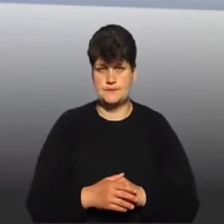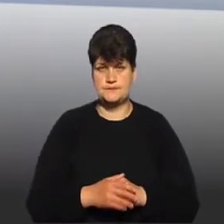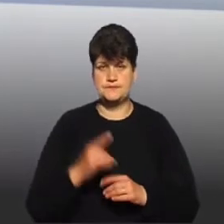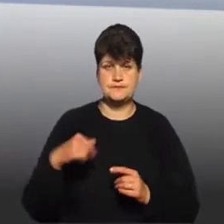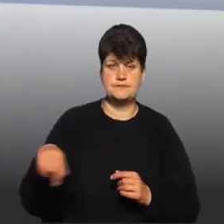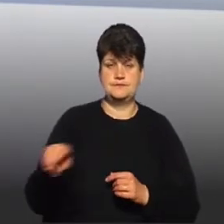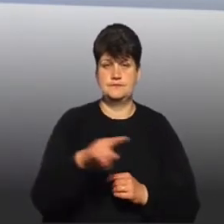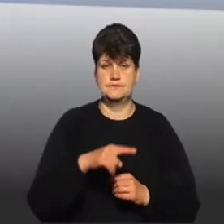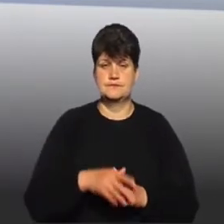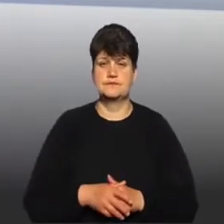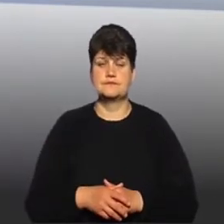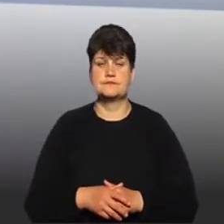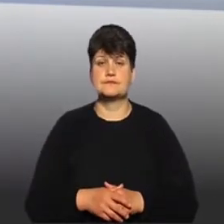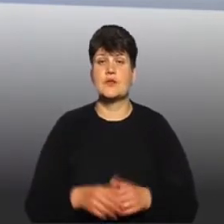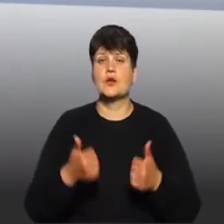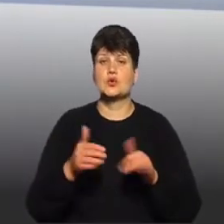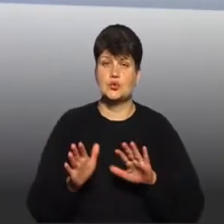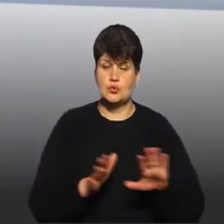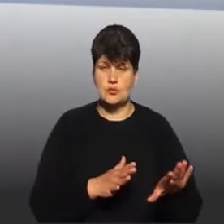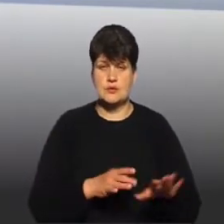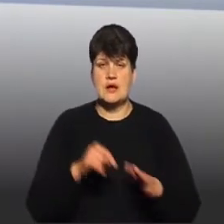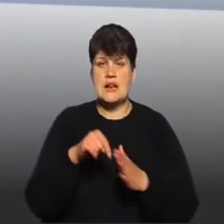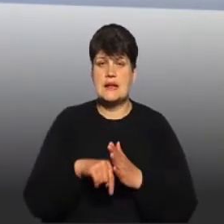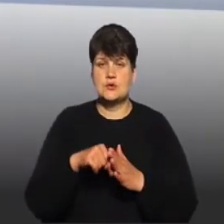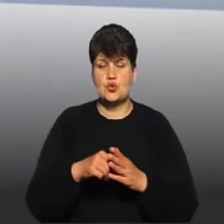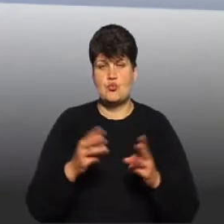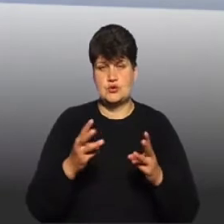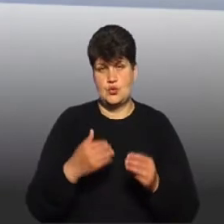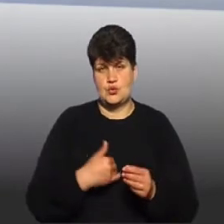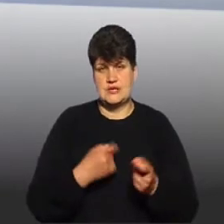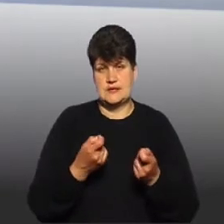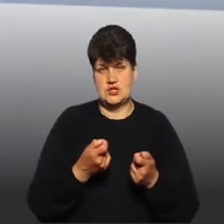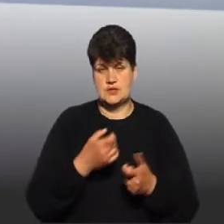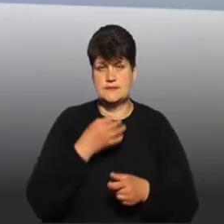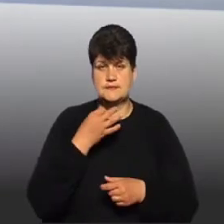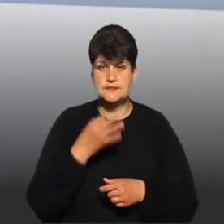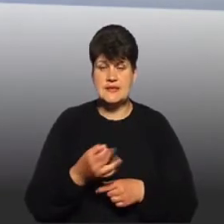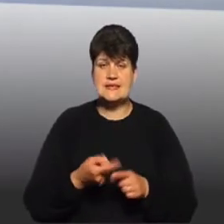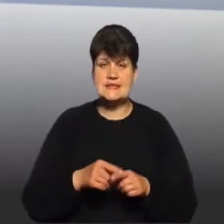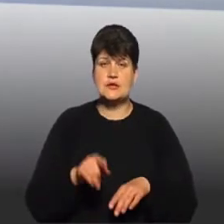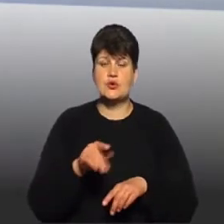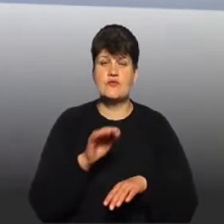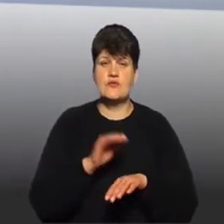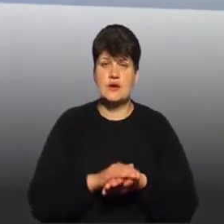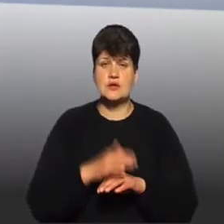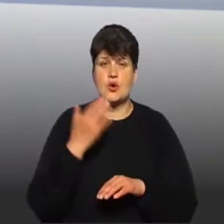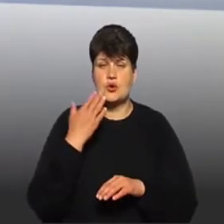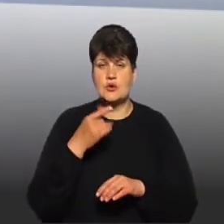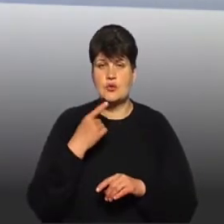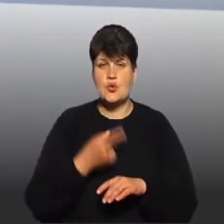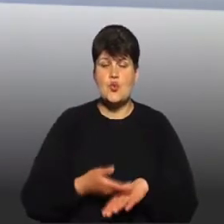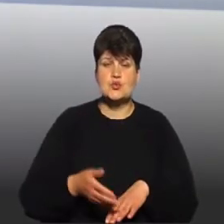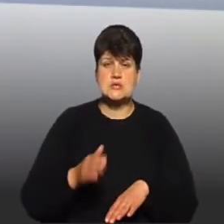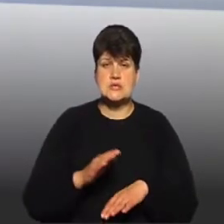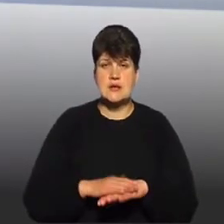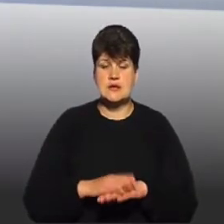воно є. Добре. Про глибину пожежі хочеться ще трішечки поговорити. Це, мабуть, той фактор, де СНС говорить, що ускладнював гасіння